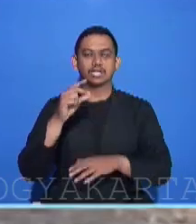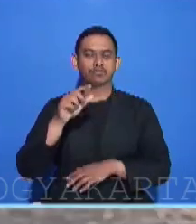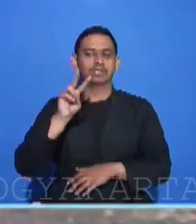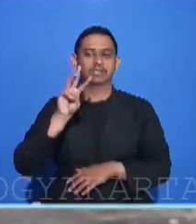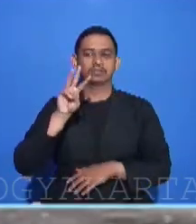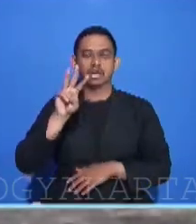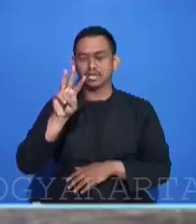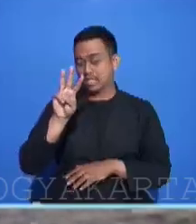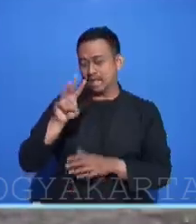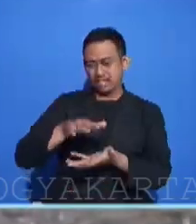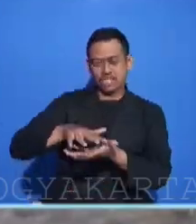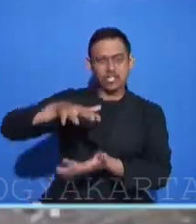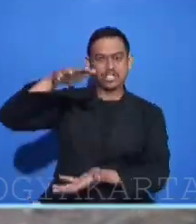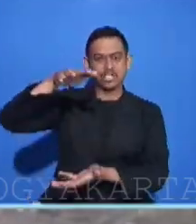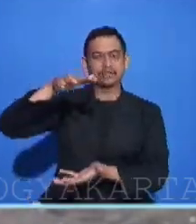sistem